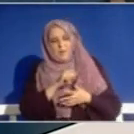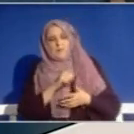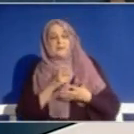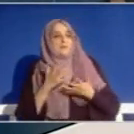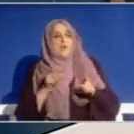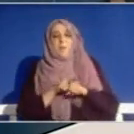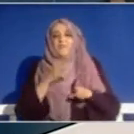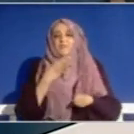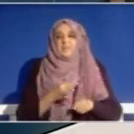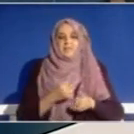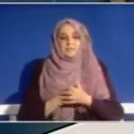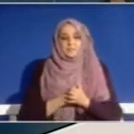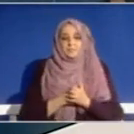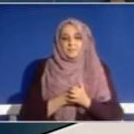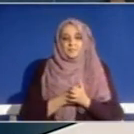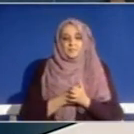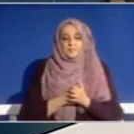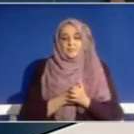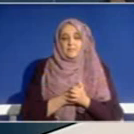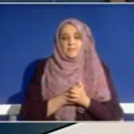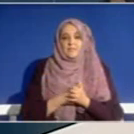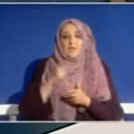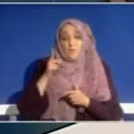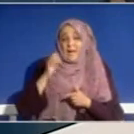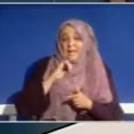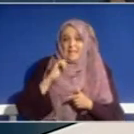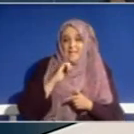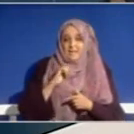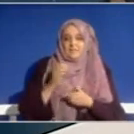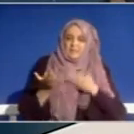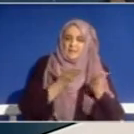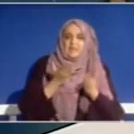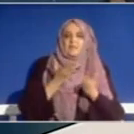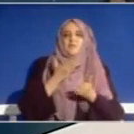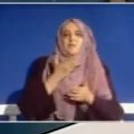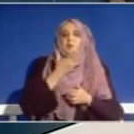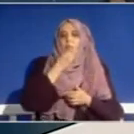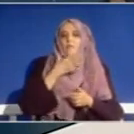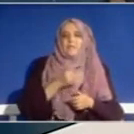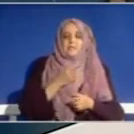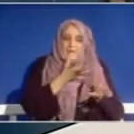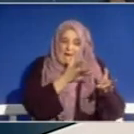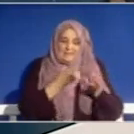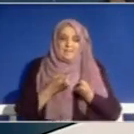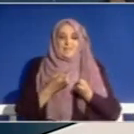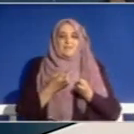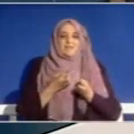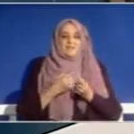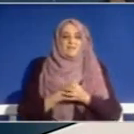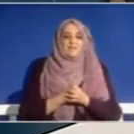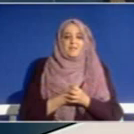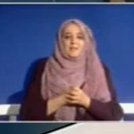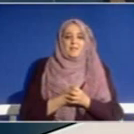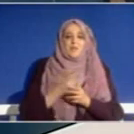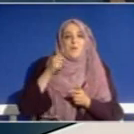أولادها تجاه أبيهم، قلها أنت حاولي أن تحسني إليهم، حاولي أن تكسبهم إليك، حاولي